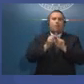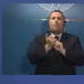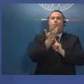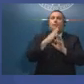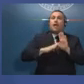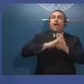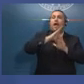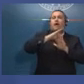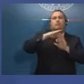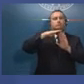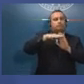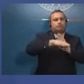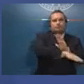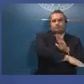questi reati così odiosi